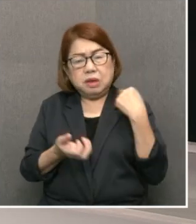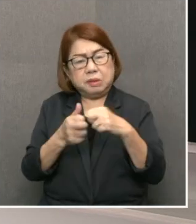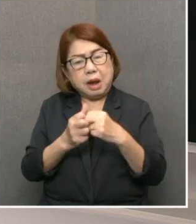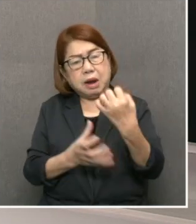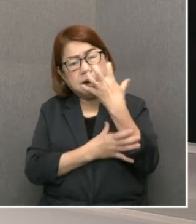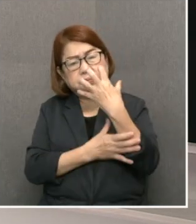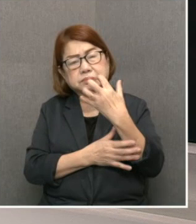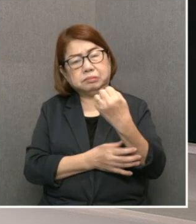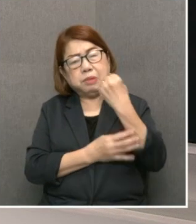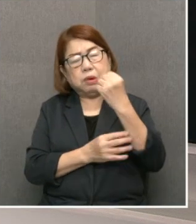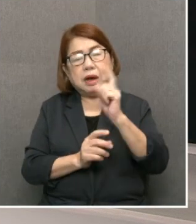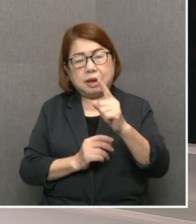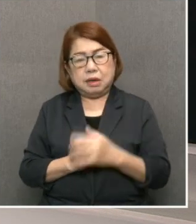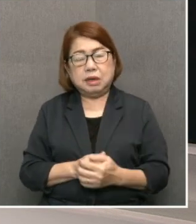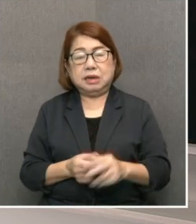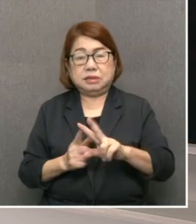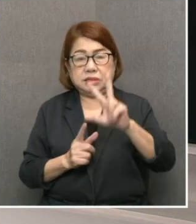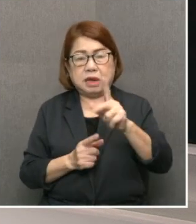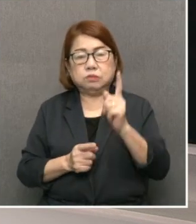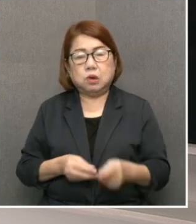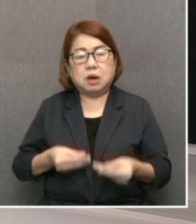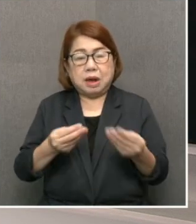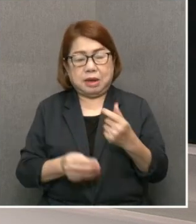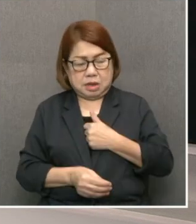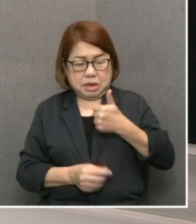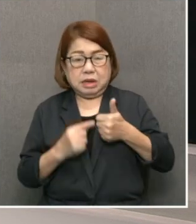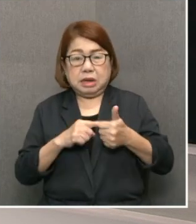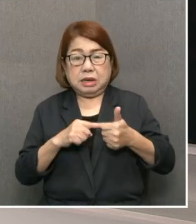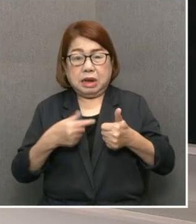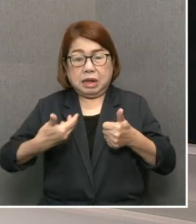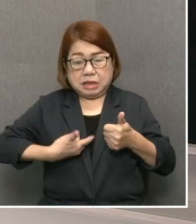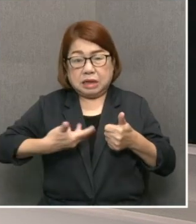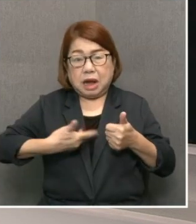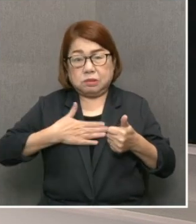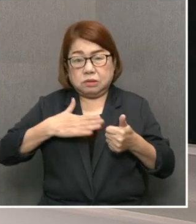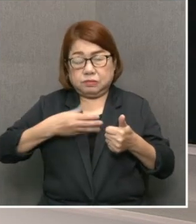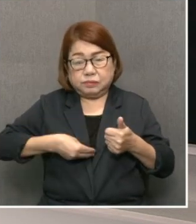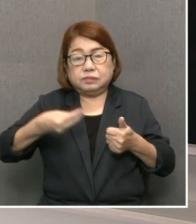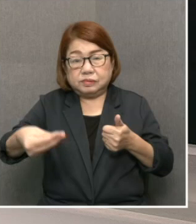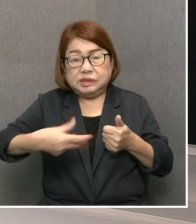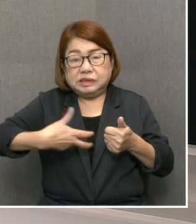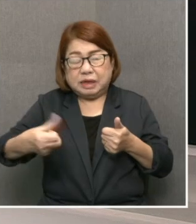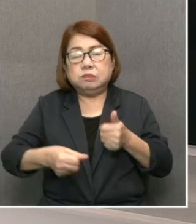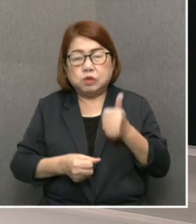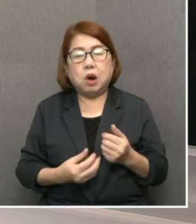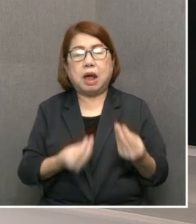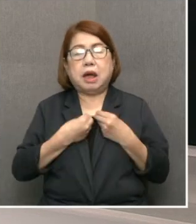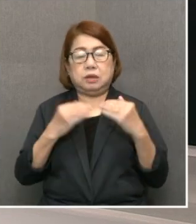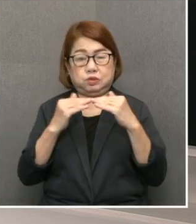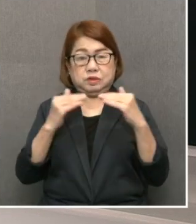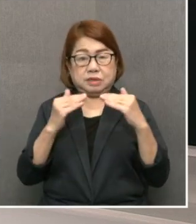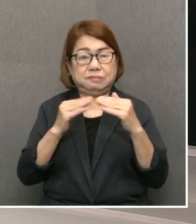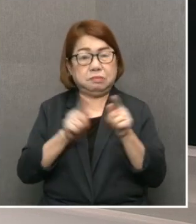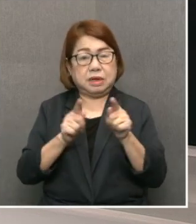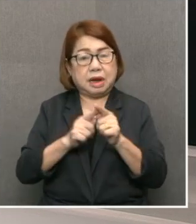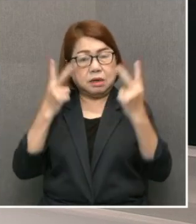ส่วนข้อที่3ก็คือให้ความเป็นธรรมกับเจ้าหนี้ตรงนี้เนี่ยก็จะเห็นเลยว่าท่านนายกเนี่ยก็เน้นย้ำเหมือนกันนะคะว่าไม่ใช่ว่า